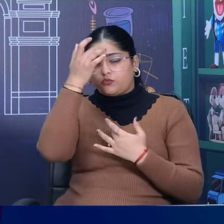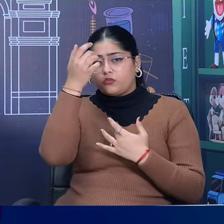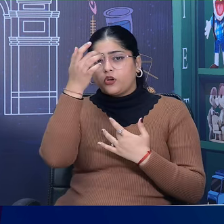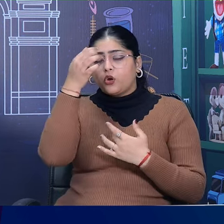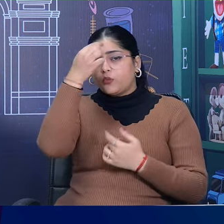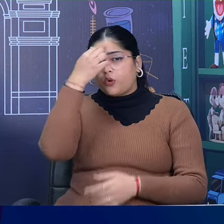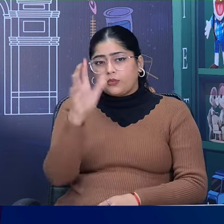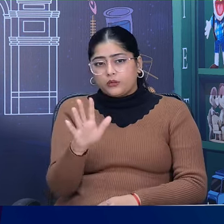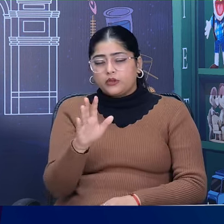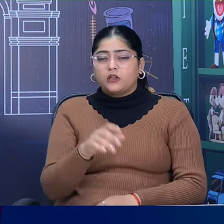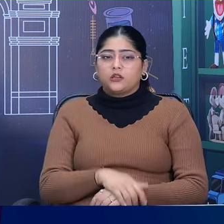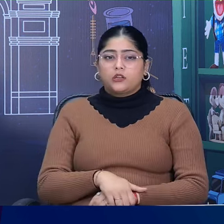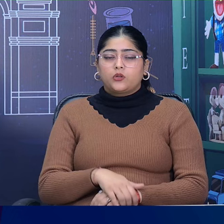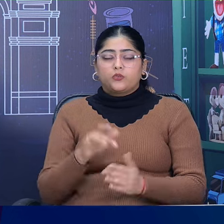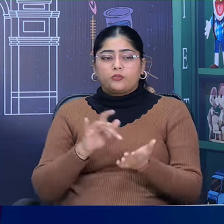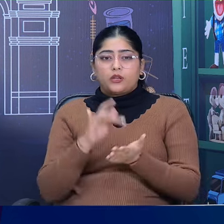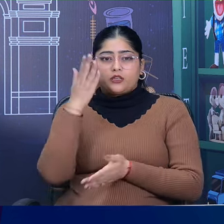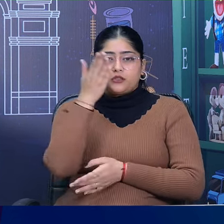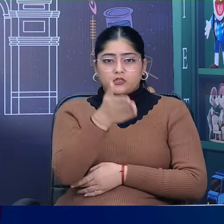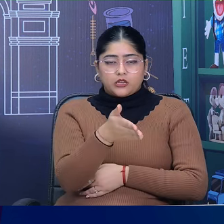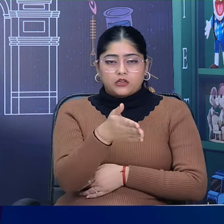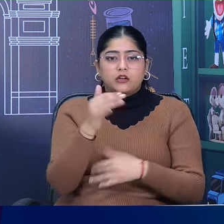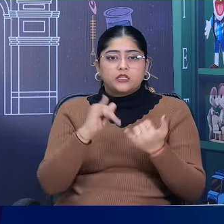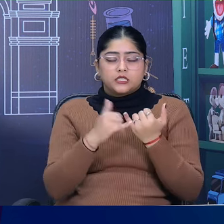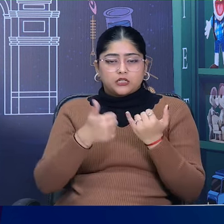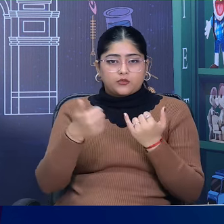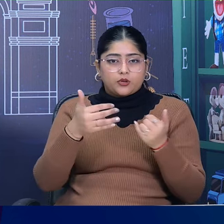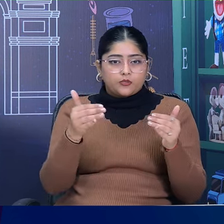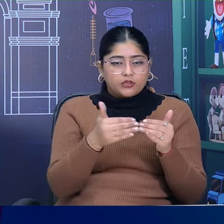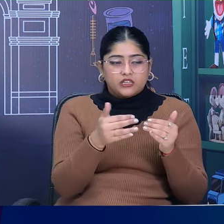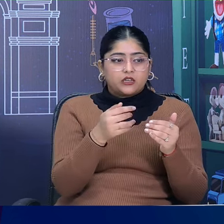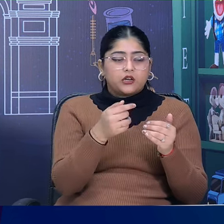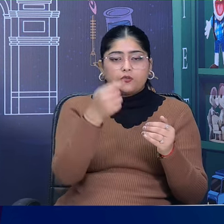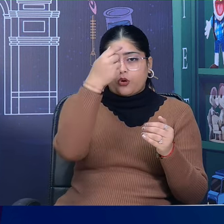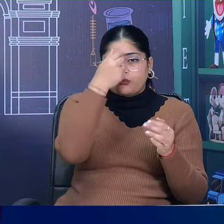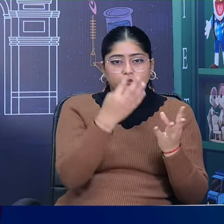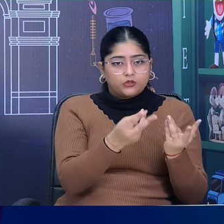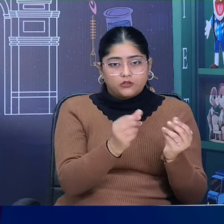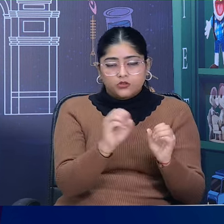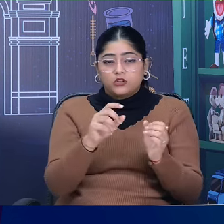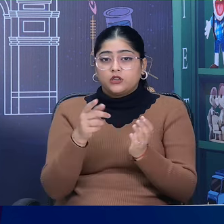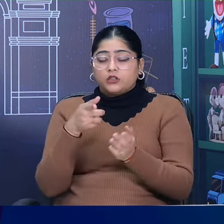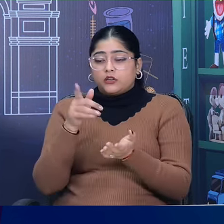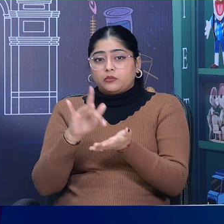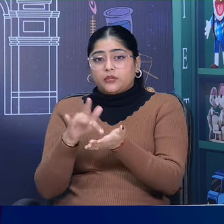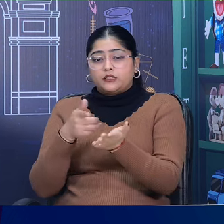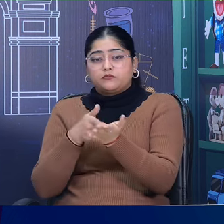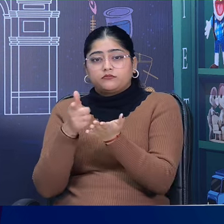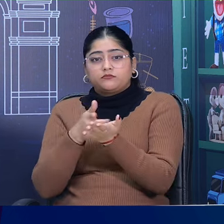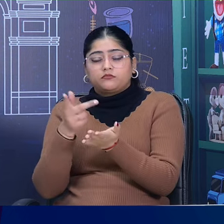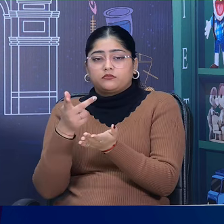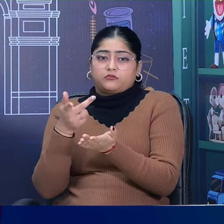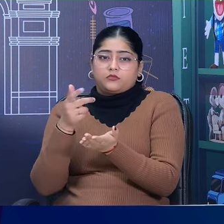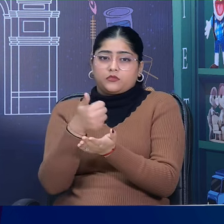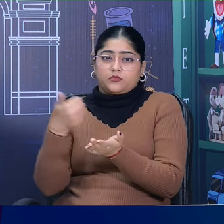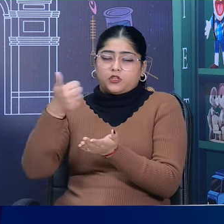के पास जाएगा तब भी बात नहीं बनेगी या फिर वो सेक्रेटरी के पास जाएगा तब भी बात नहीं बनेगी तो ऐसे में अगला स्टेप अगर वो कोई लेना चाहे